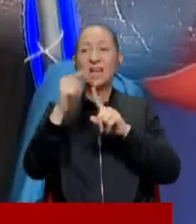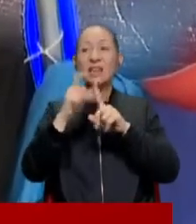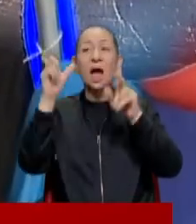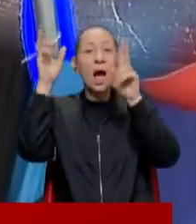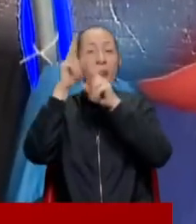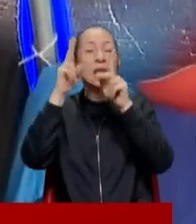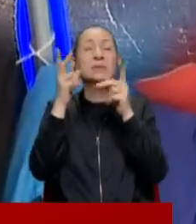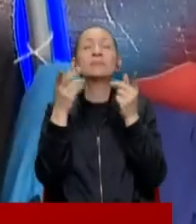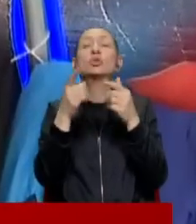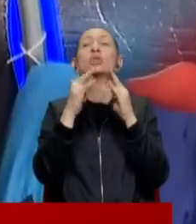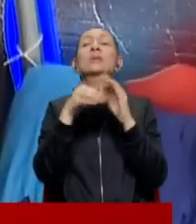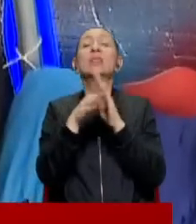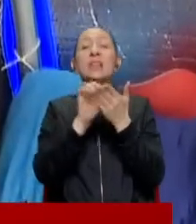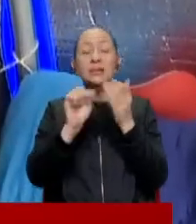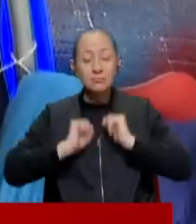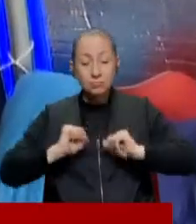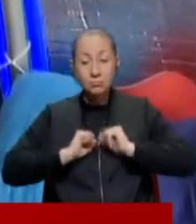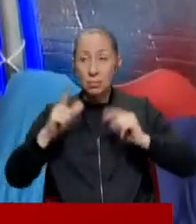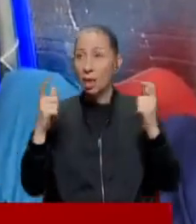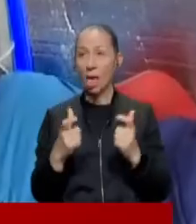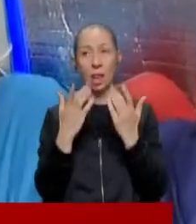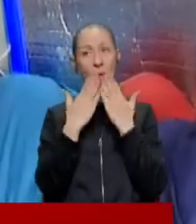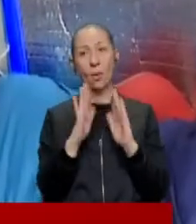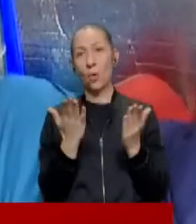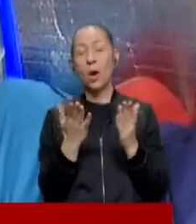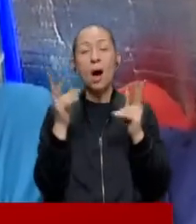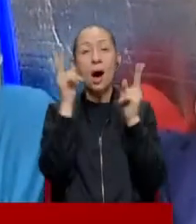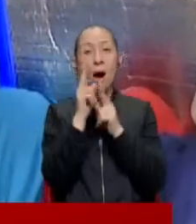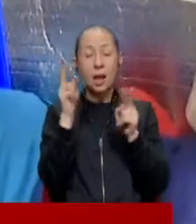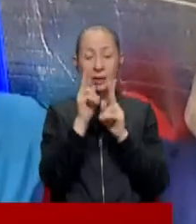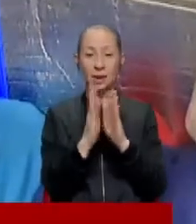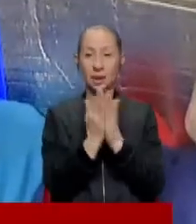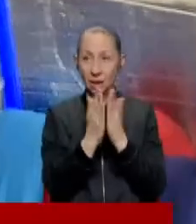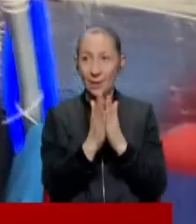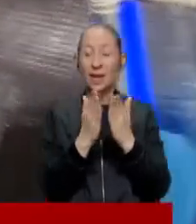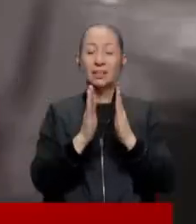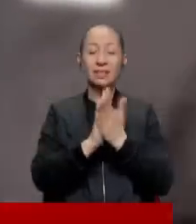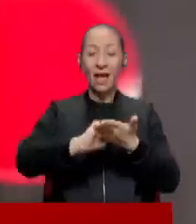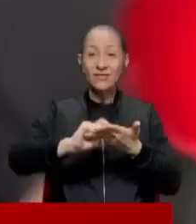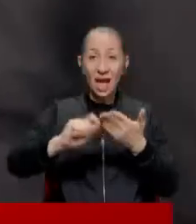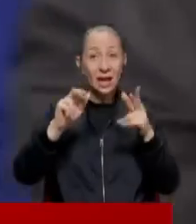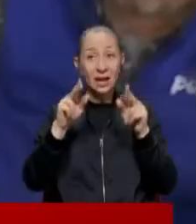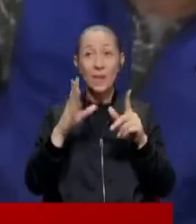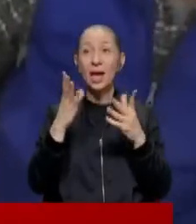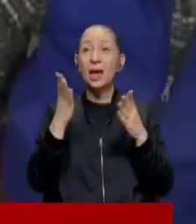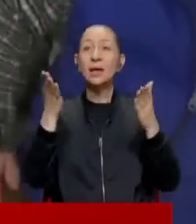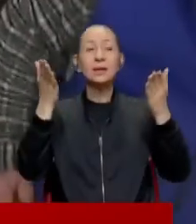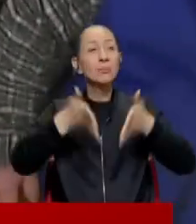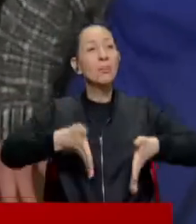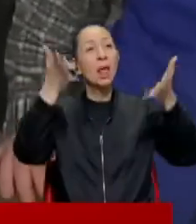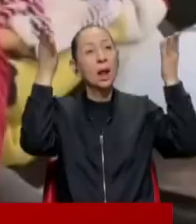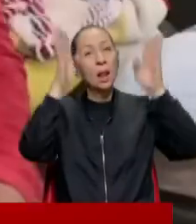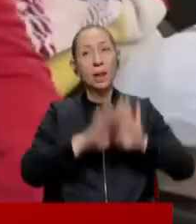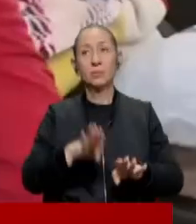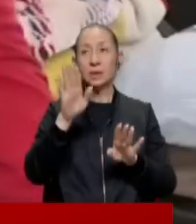çadıra sığmıyor Çünkü ders çalışabilecekleri bir ortam yok hayalleri de kitapları ve defterleri gibi enkazın altında